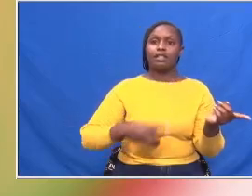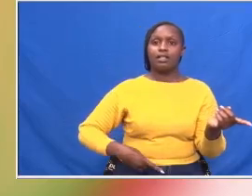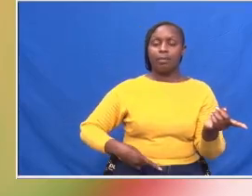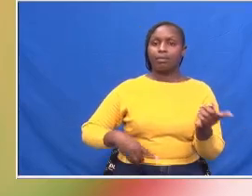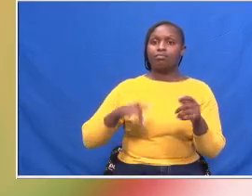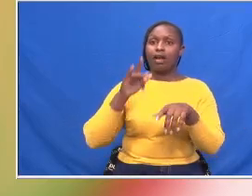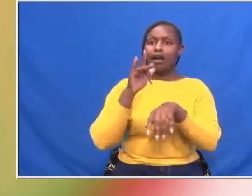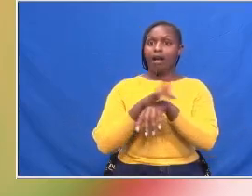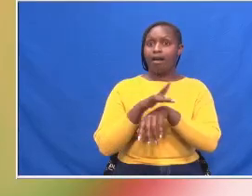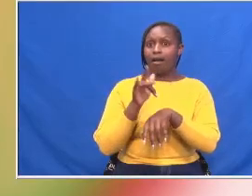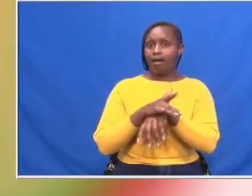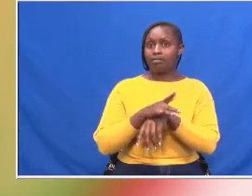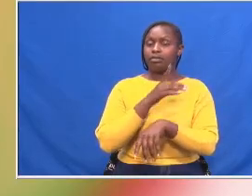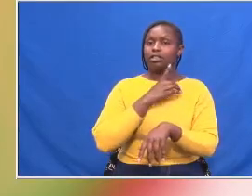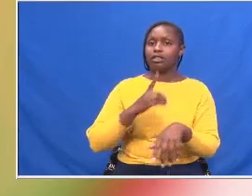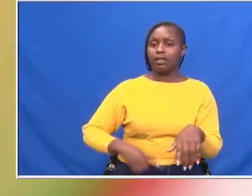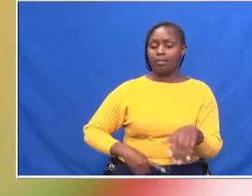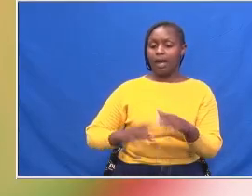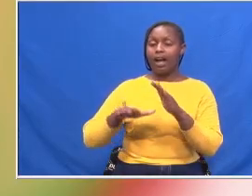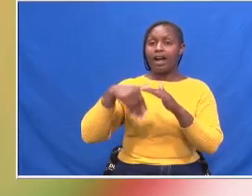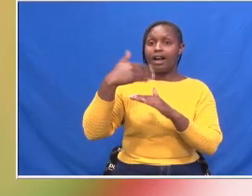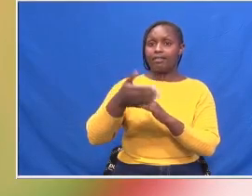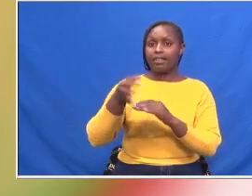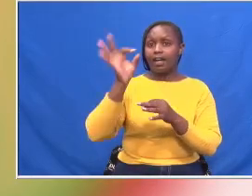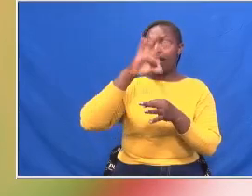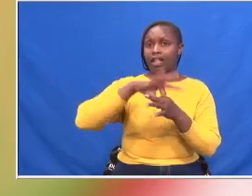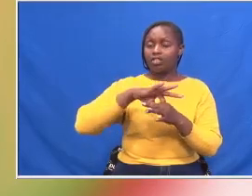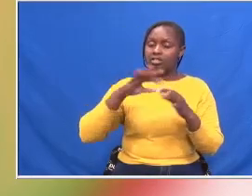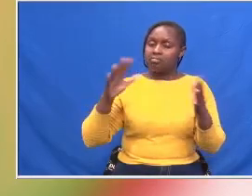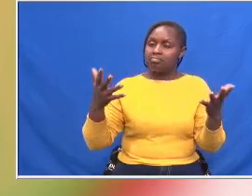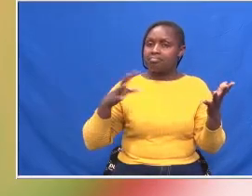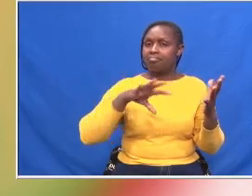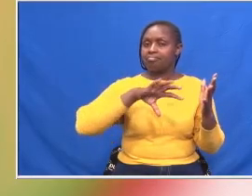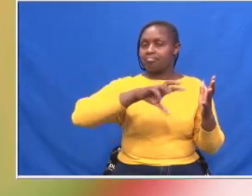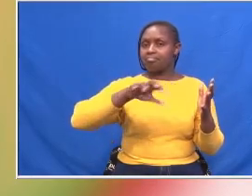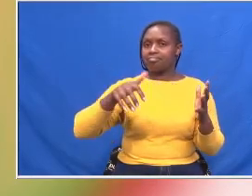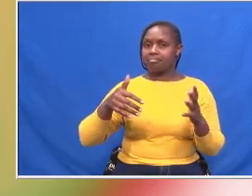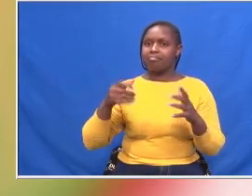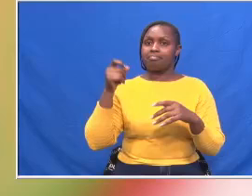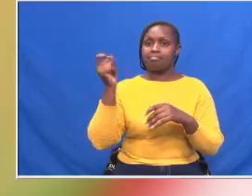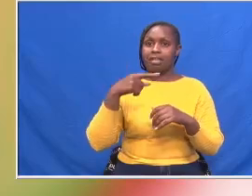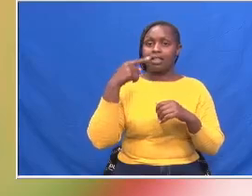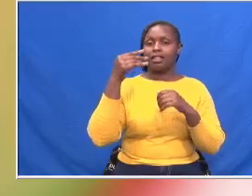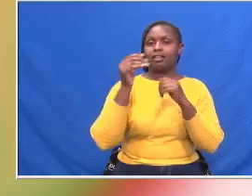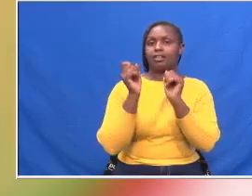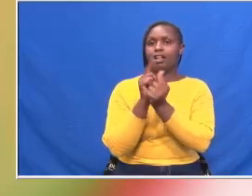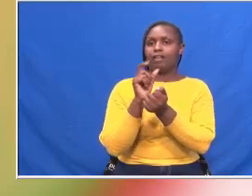na hii ni baada ya uchaguzi katika kaunti mwezi November.